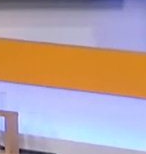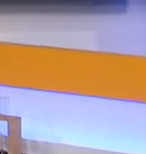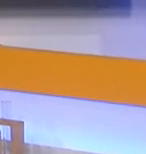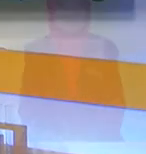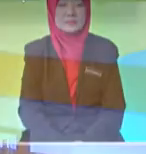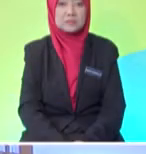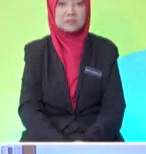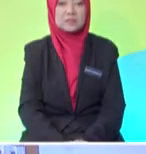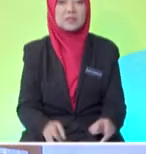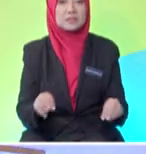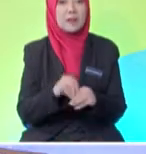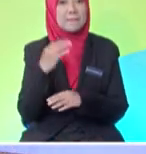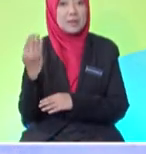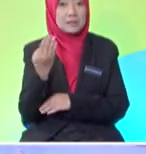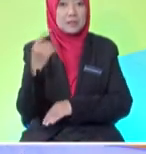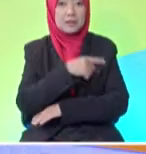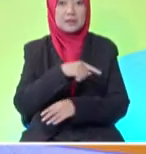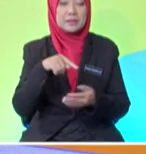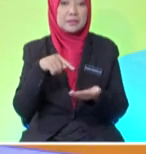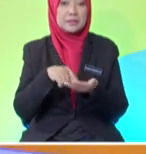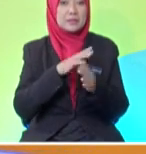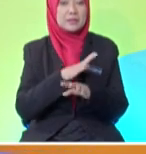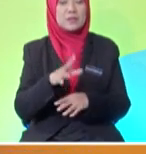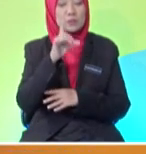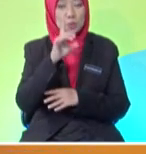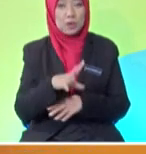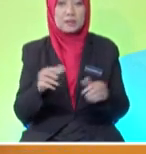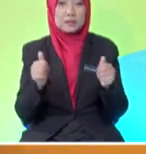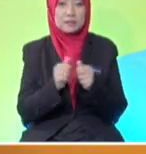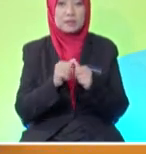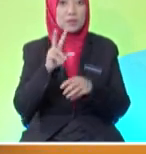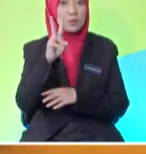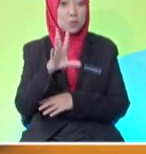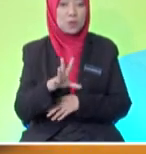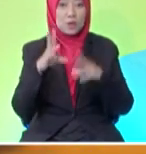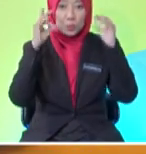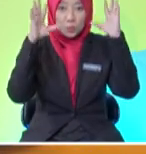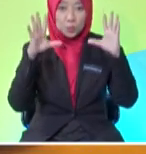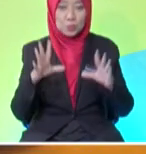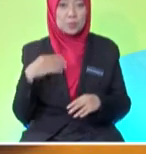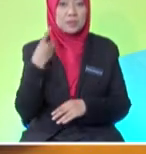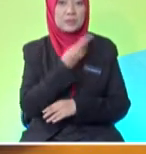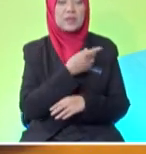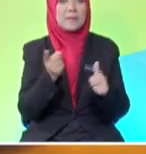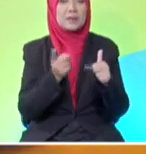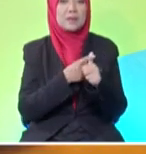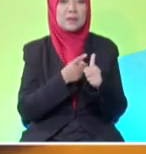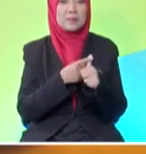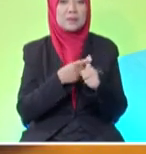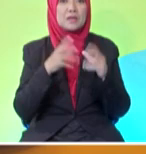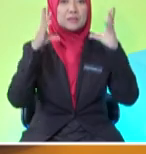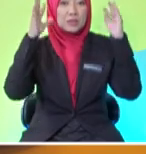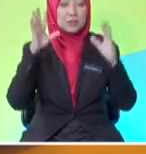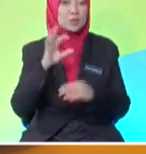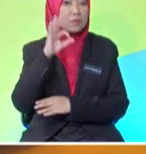macam biasa Hari ini saya tidak ke seorangan saya bersama dengan dua guru kita yang pertama juru bahasa yaitu